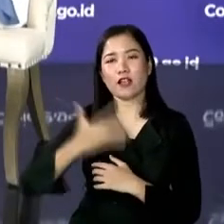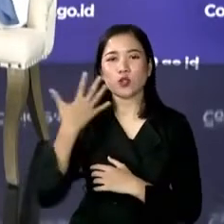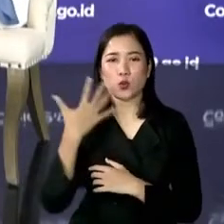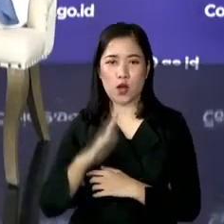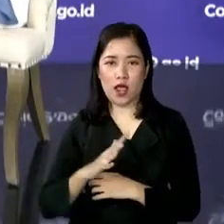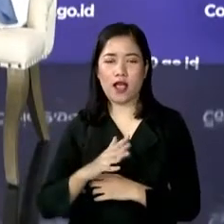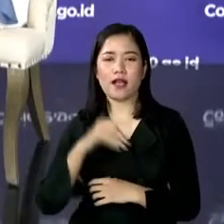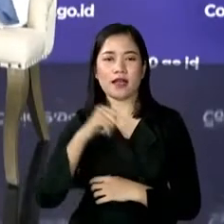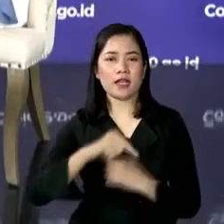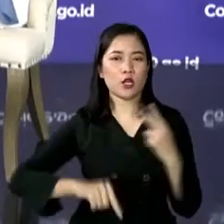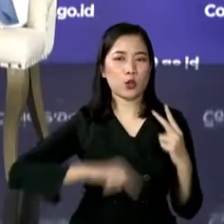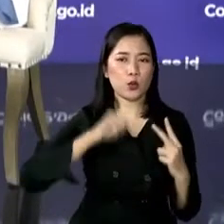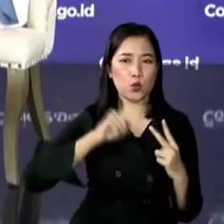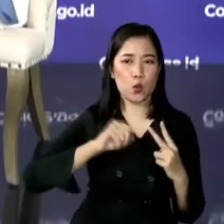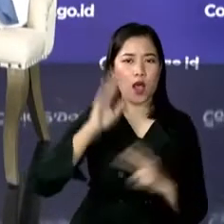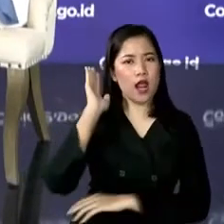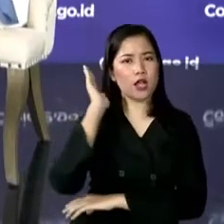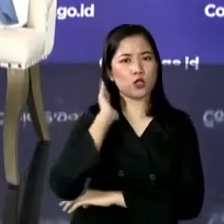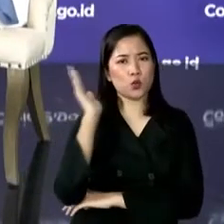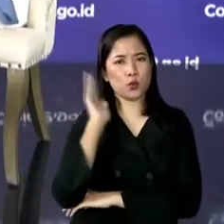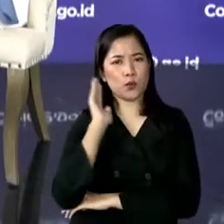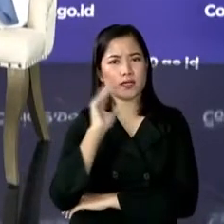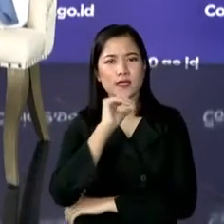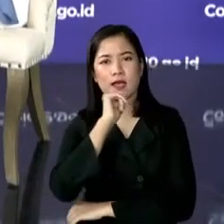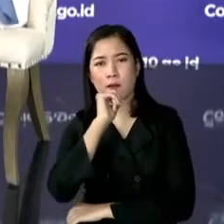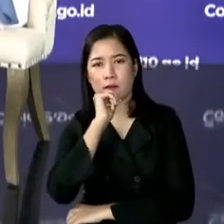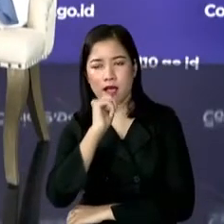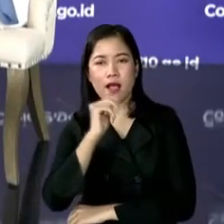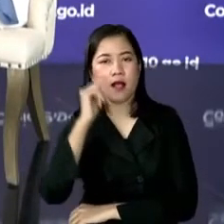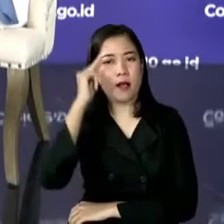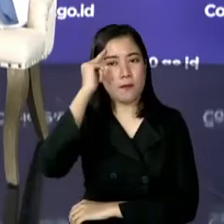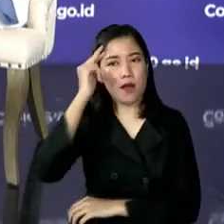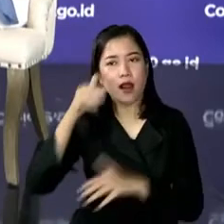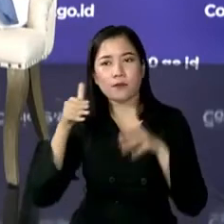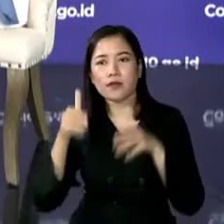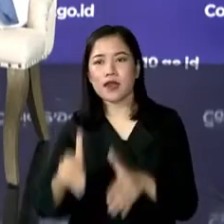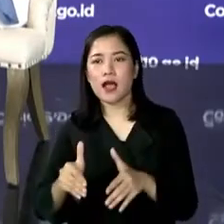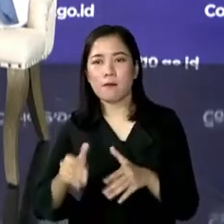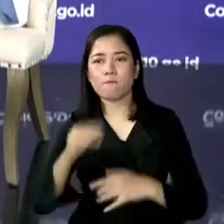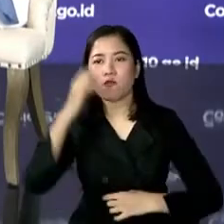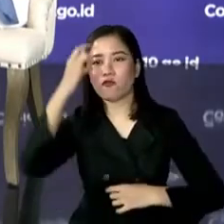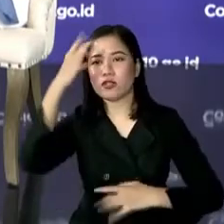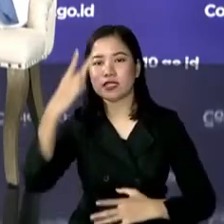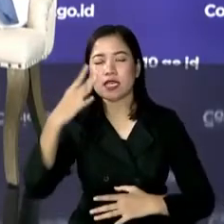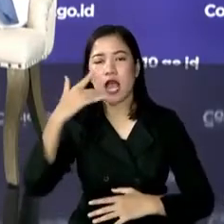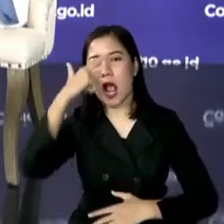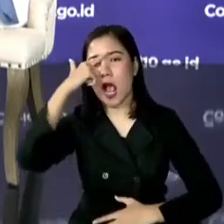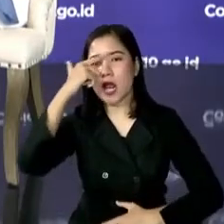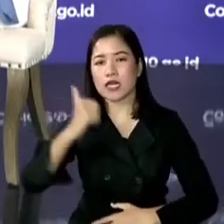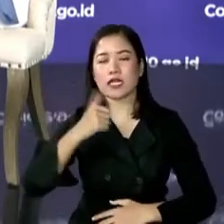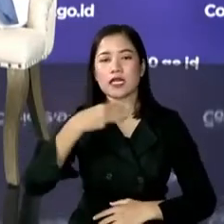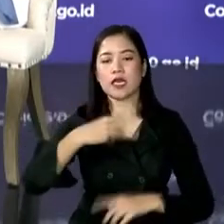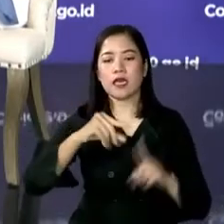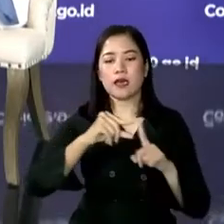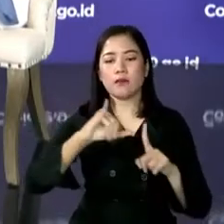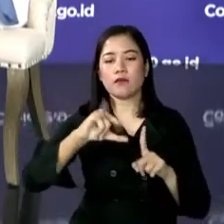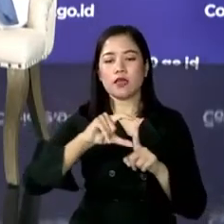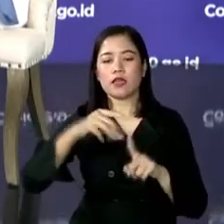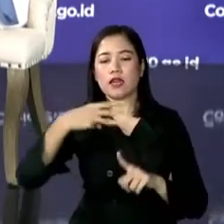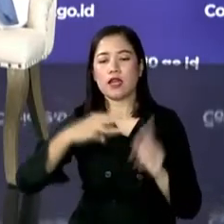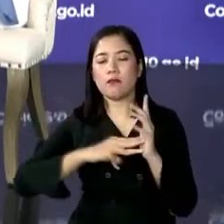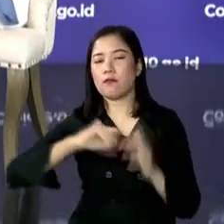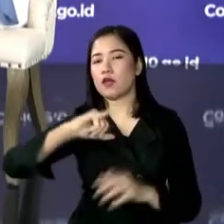dan narasumber kedua kita vampire saya itu Kepala Bidang pengembangan profesi perhimpunan ahli epidemiologi Indonesia